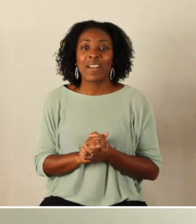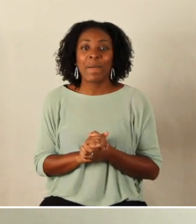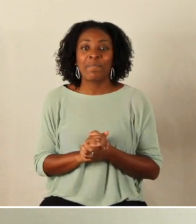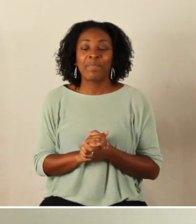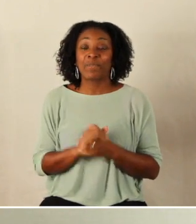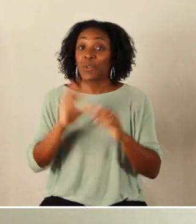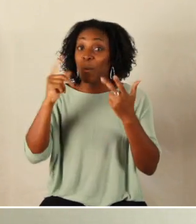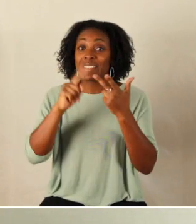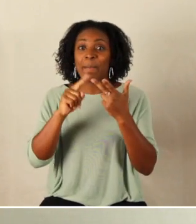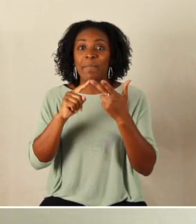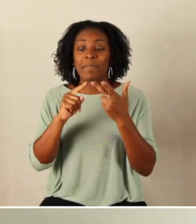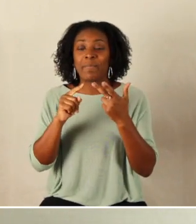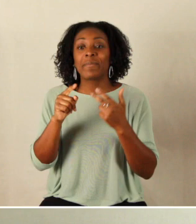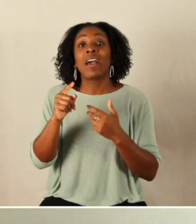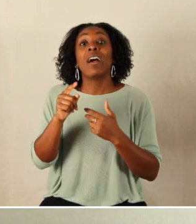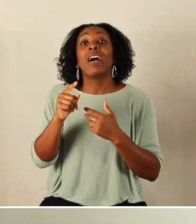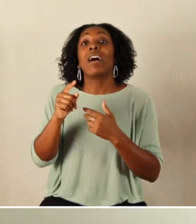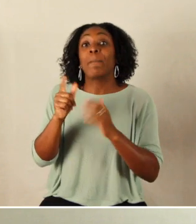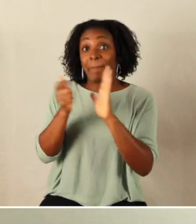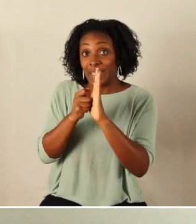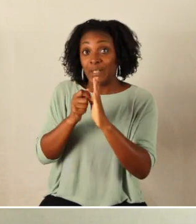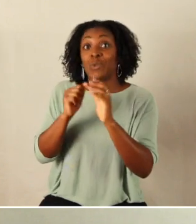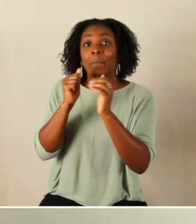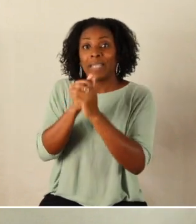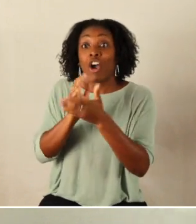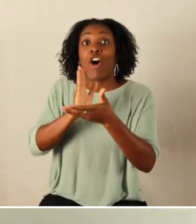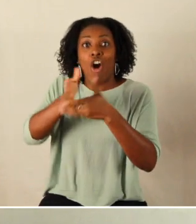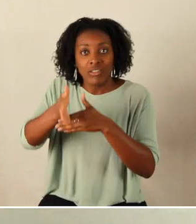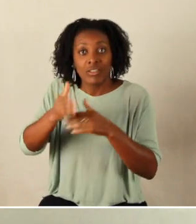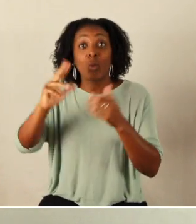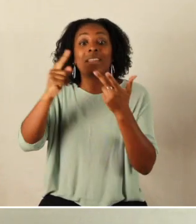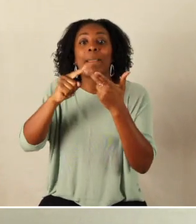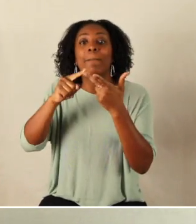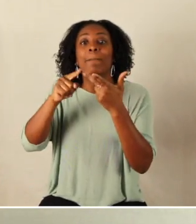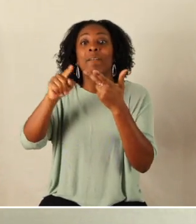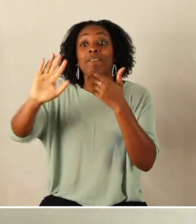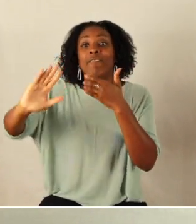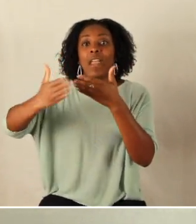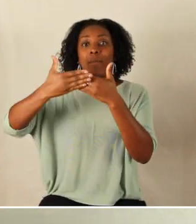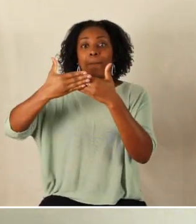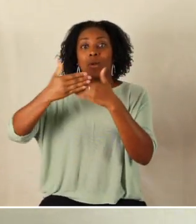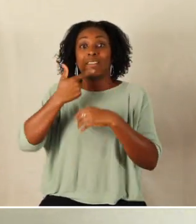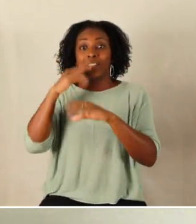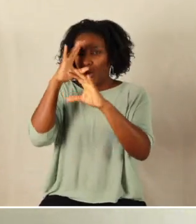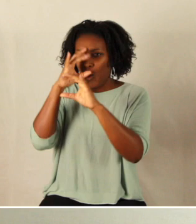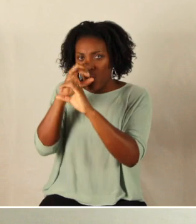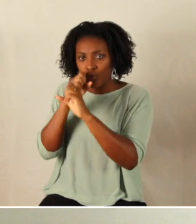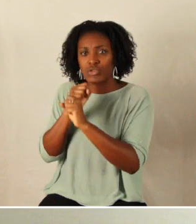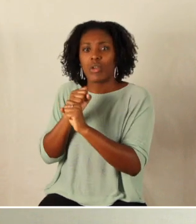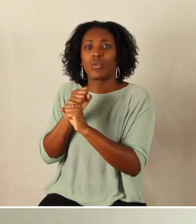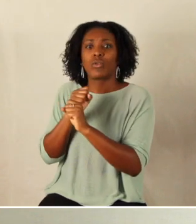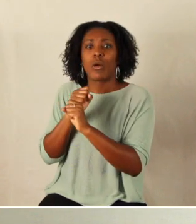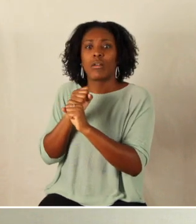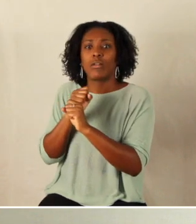Troisième point, il va dire ferme ta porte. En clair, isole-toi, concentre-toi. Cherche-le de tout ton